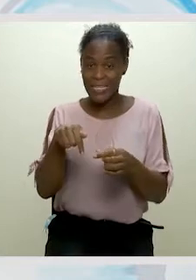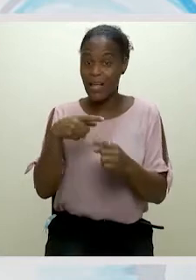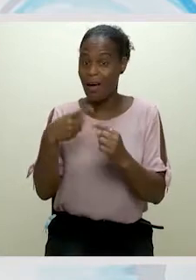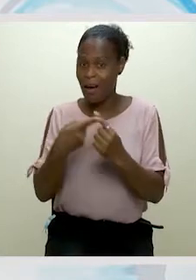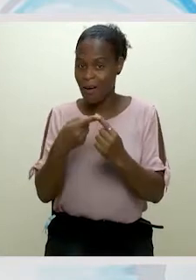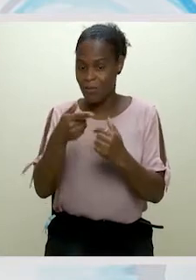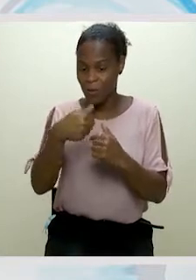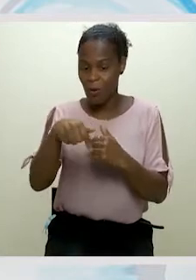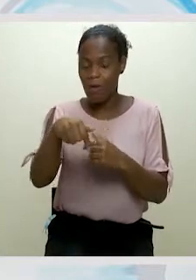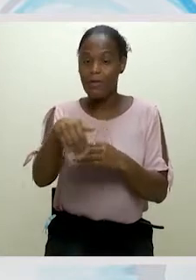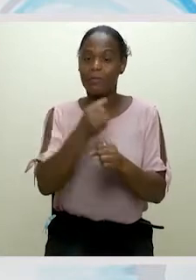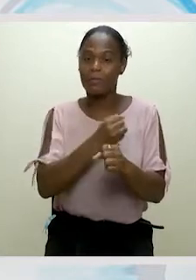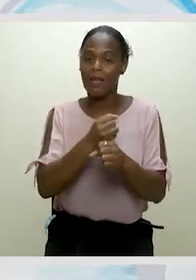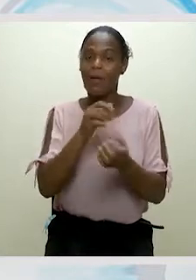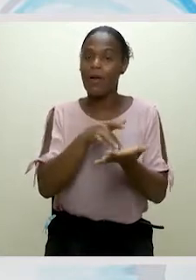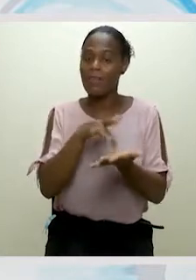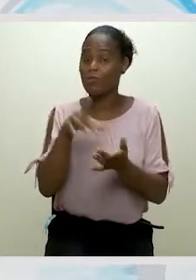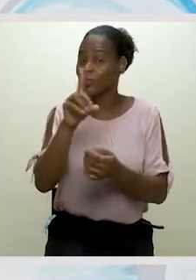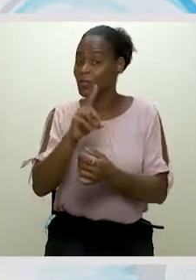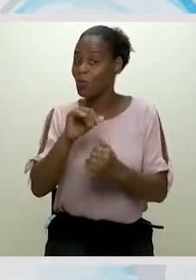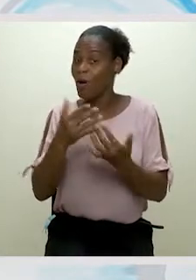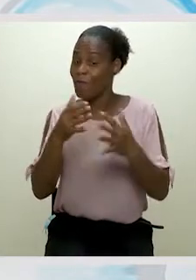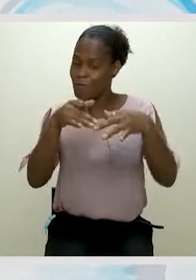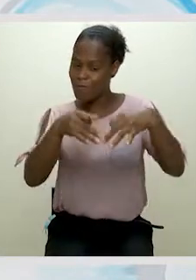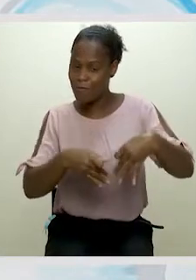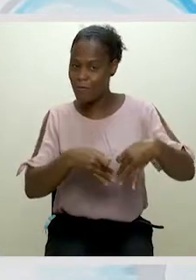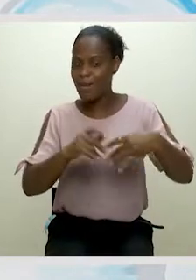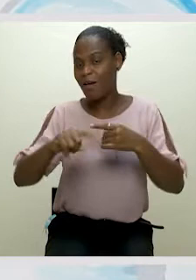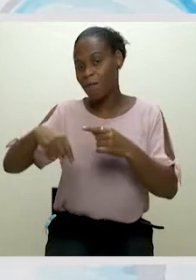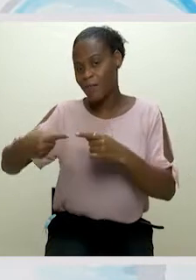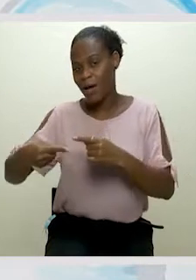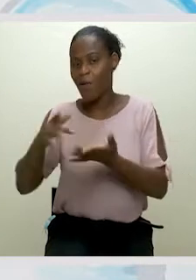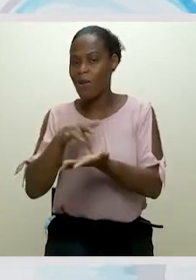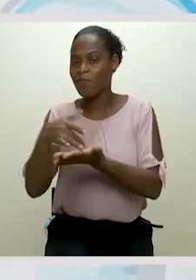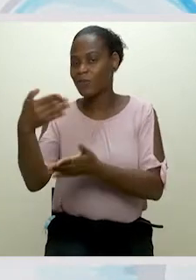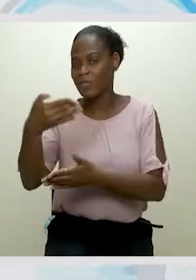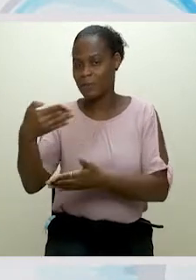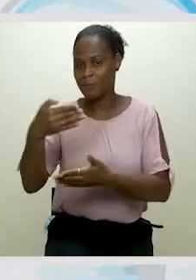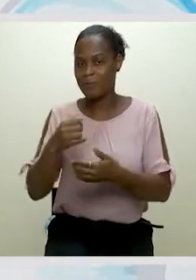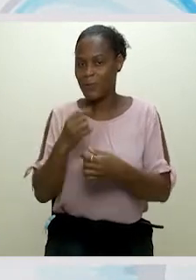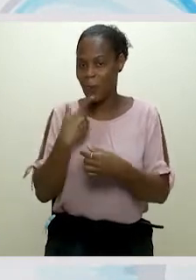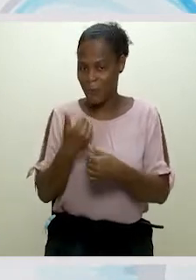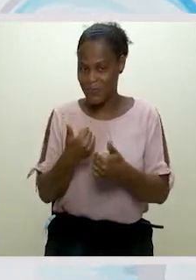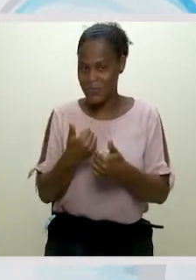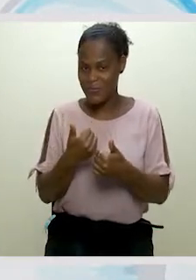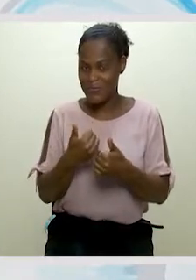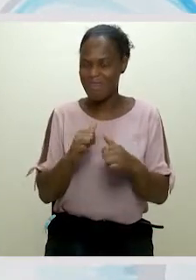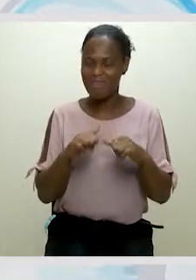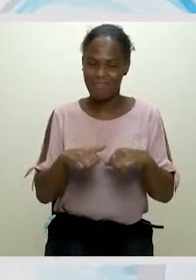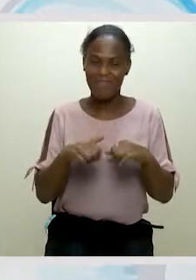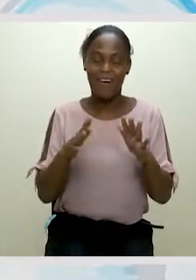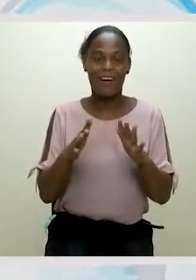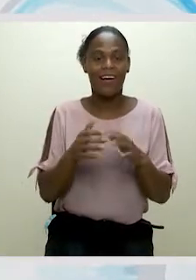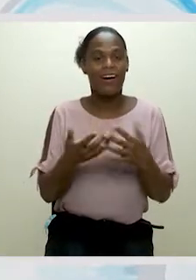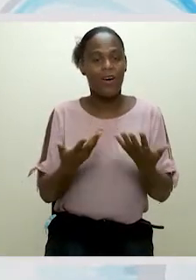do sexto e quando terminarmos, passaremos para o do sétimo ano. D'accord? Alors, ouvrez